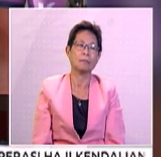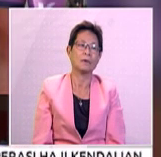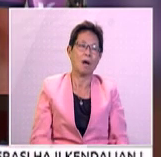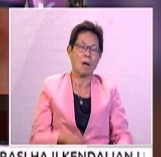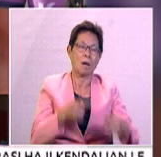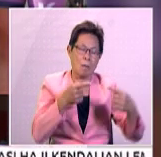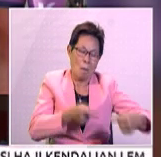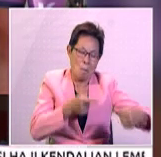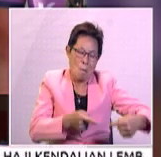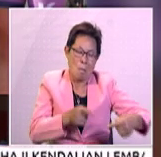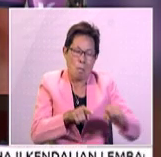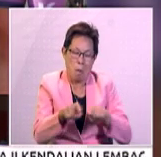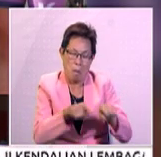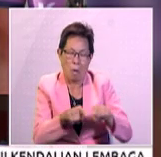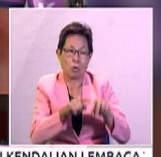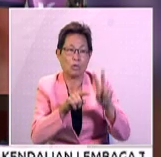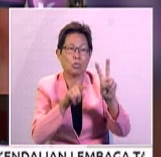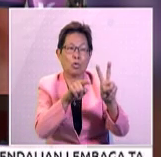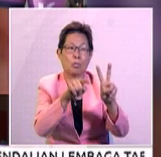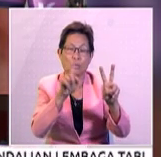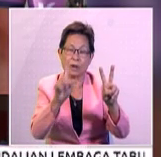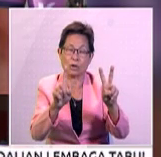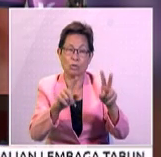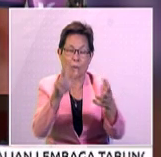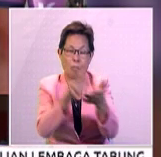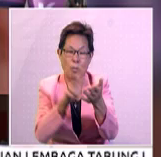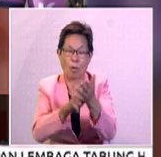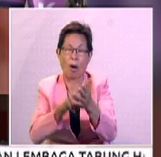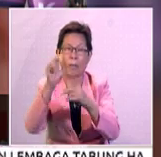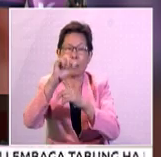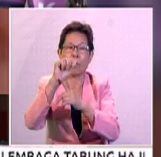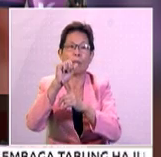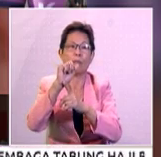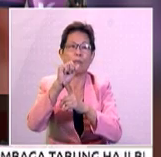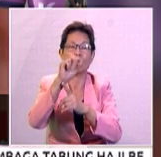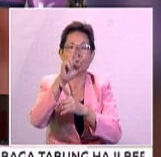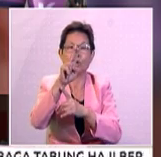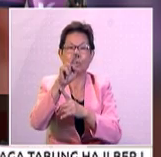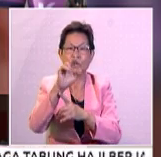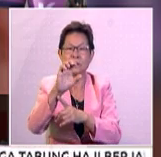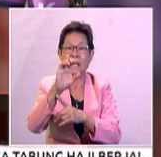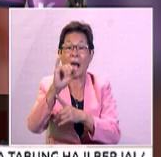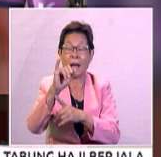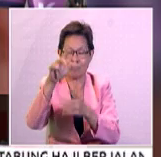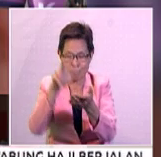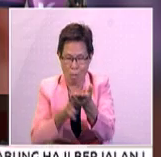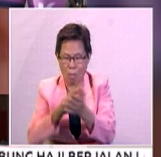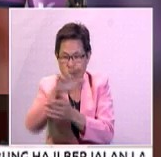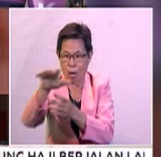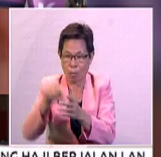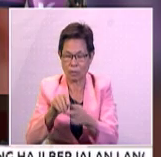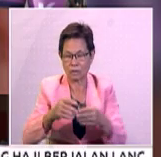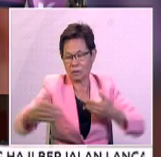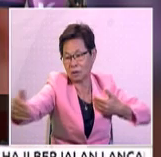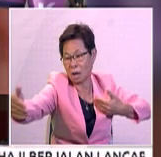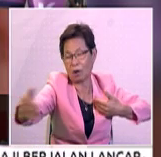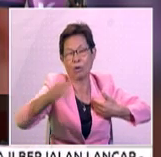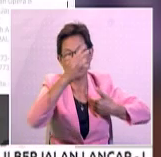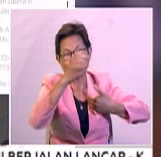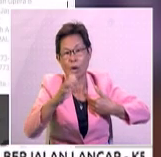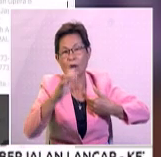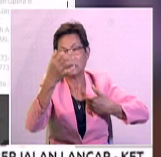Perlumbaan berstatus 2.1 dan diiktiraf Kesatuan Berbasikal Antarabangsa UCI itu membabitkan jarak keseluruhan